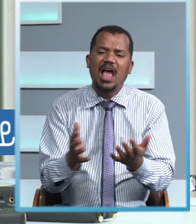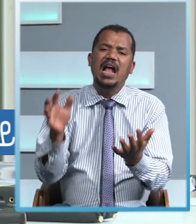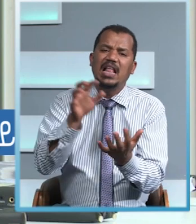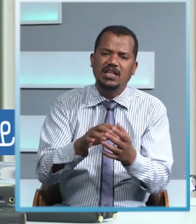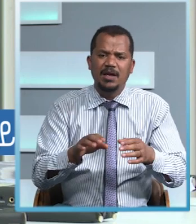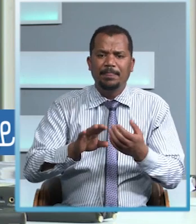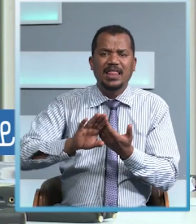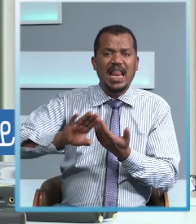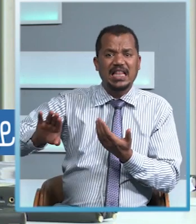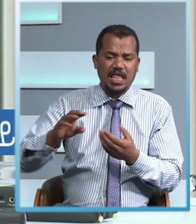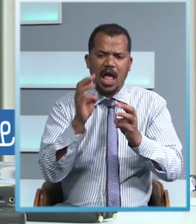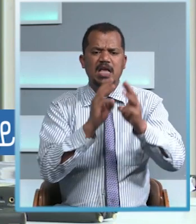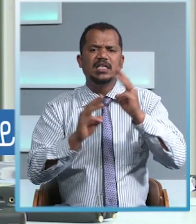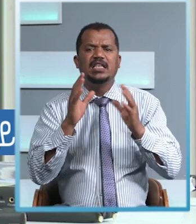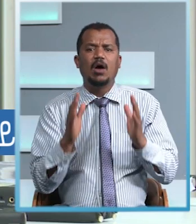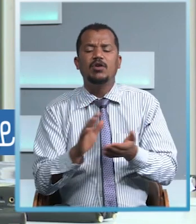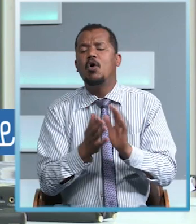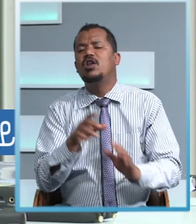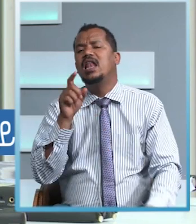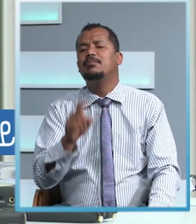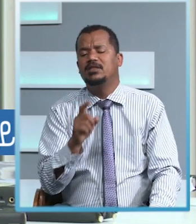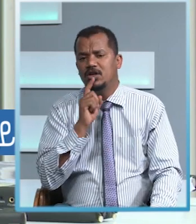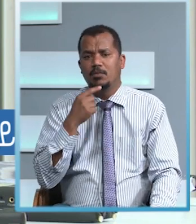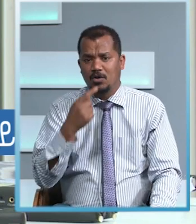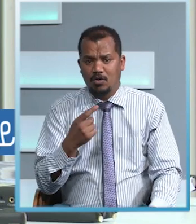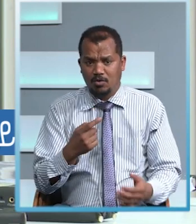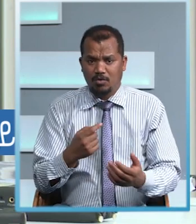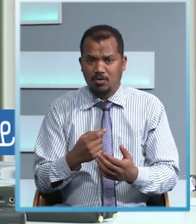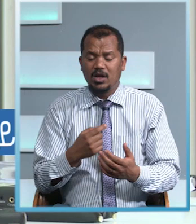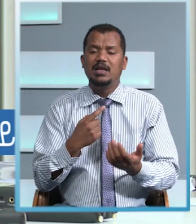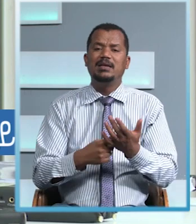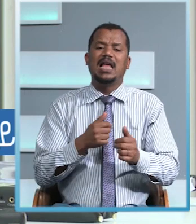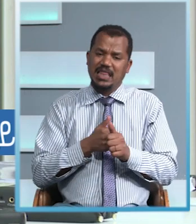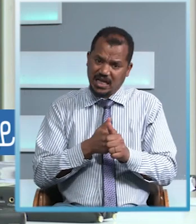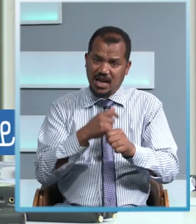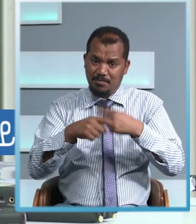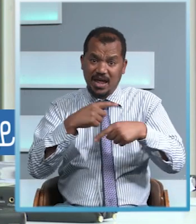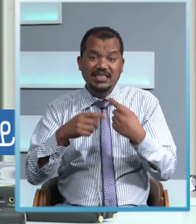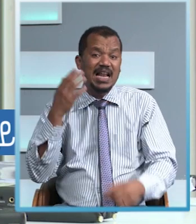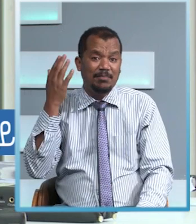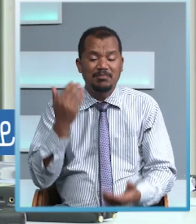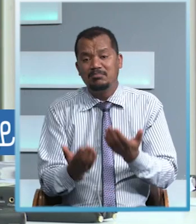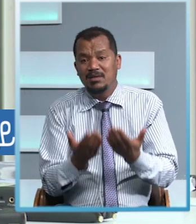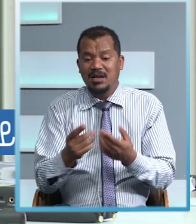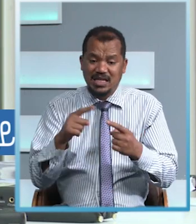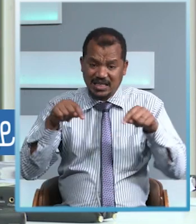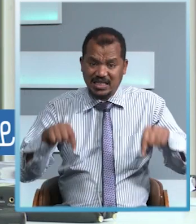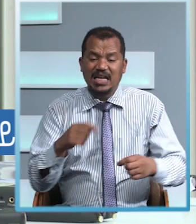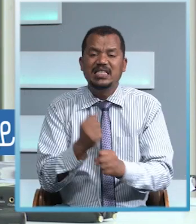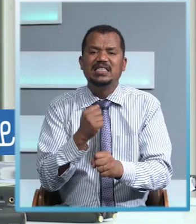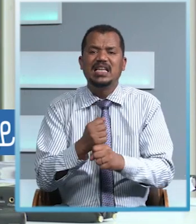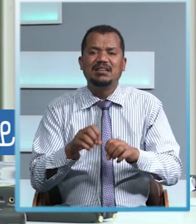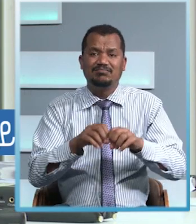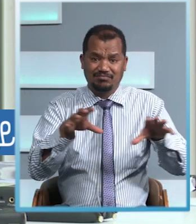አካታች፣ ገለልተኛ፣ ሳይንሳዊ መሆን አለበት ነው የሚለው። በዛ መሰረት ያን ሂደት ተከትለን መሄድ ስለነበረብን ምናልባት